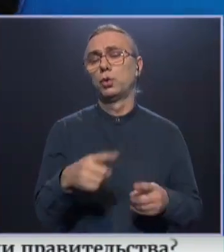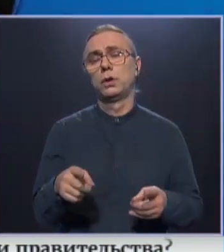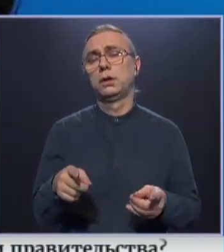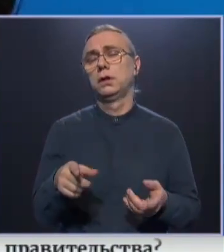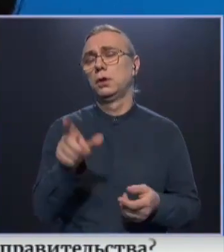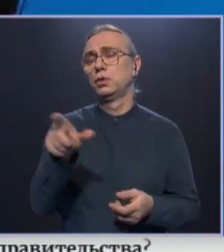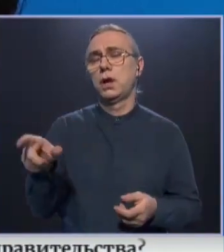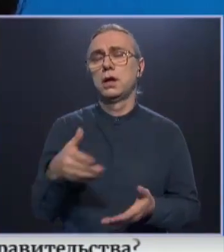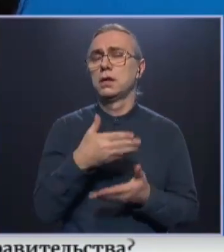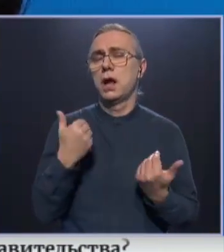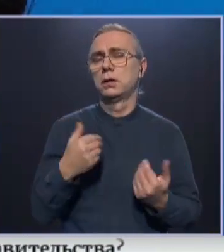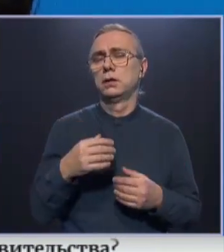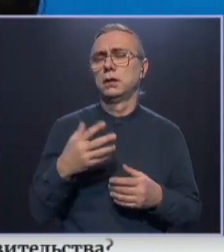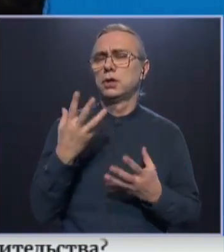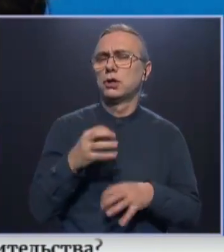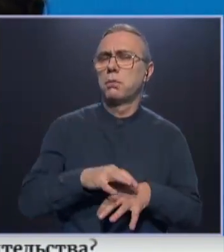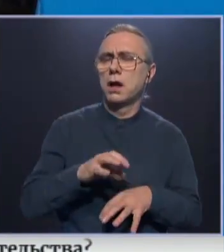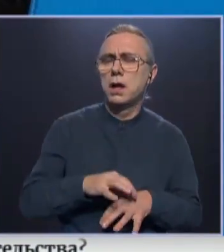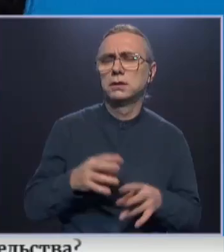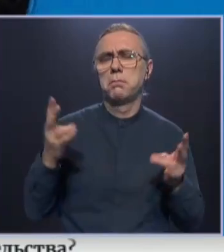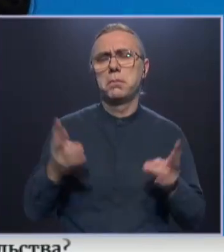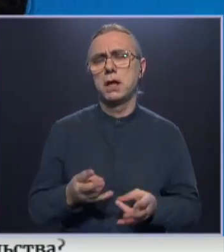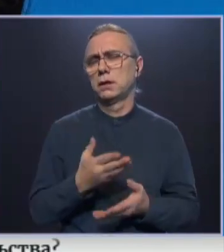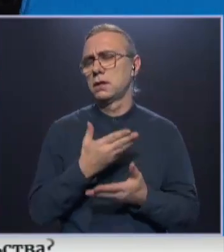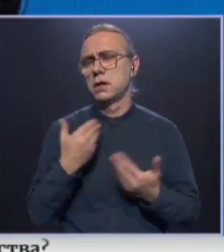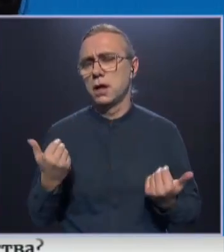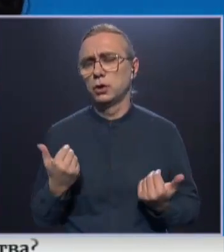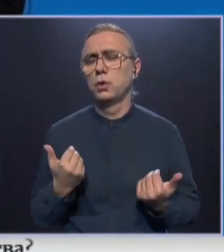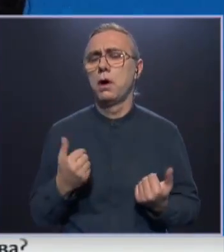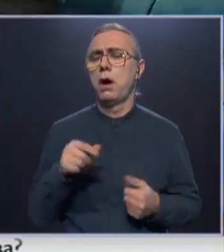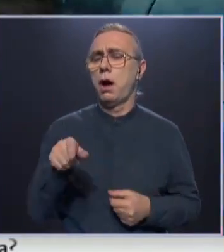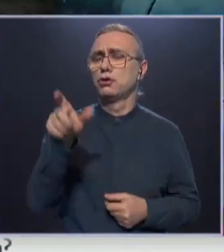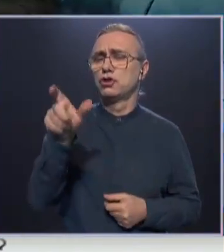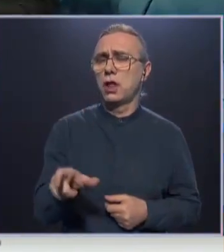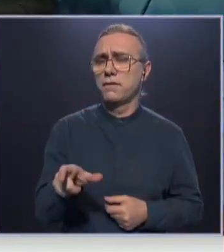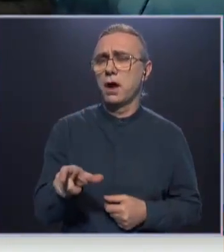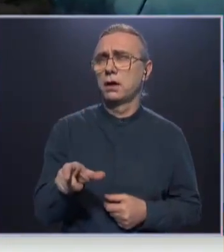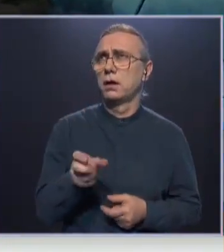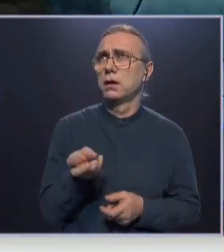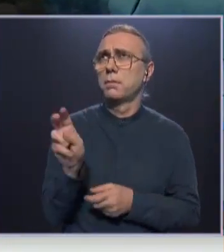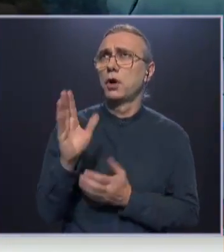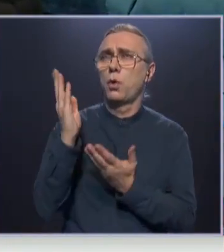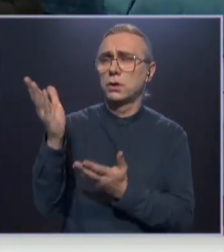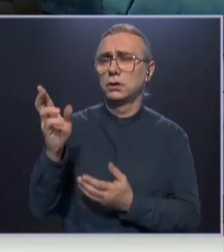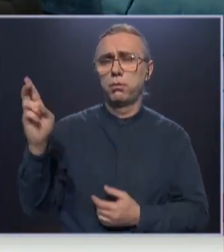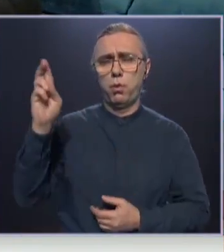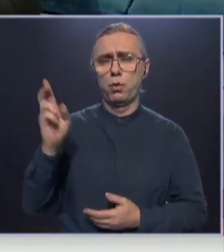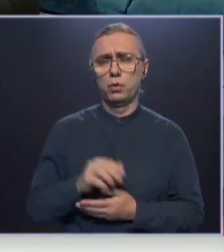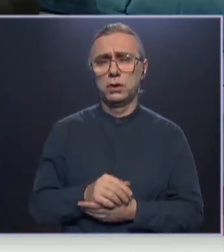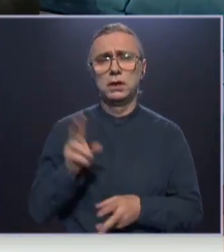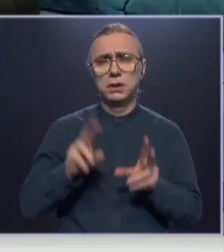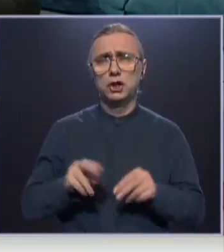бед. И к концу жизни так к Богу он и не приходит. Значит, этот человек был ему не нужен? Я не помню, где. Я